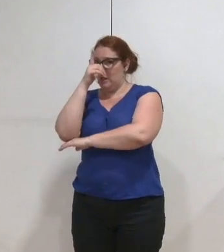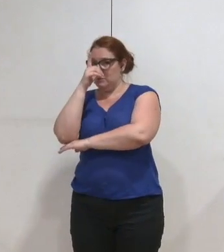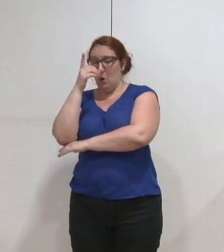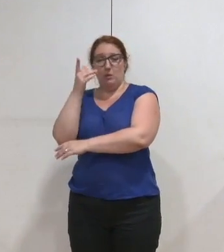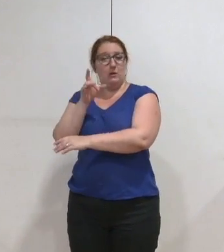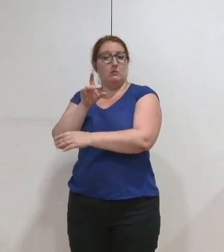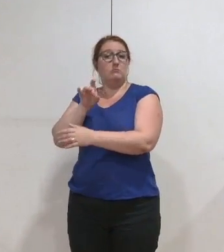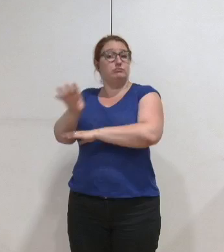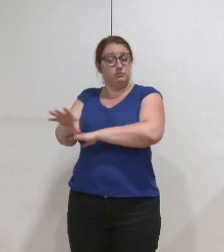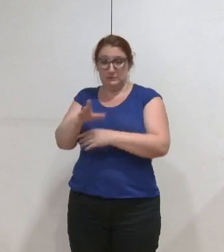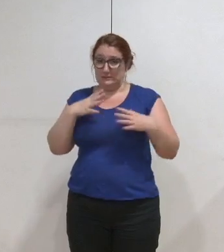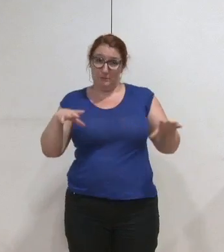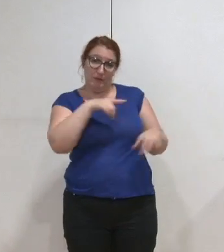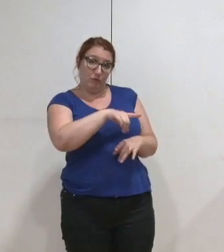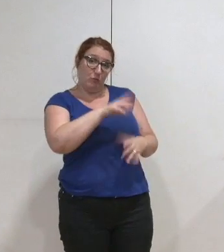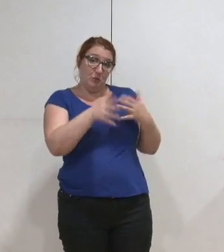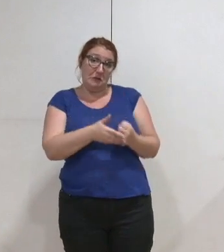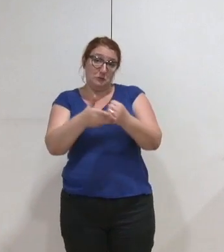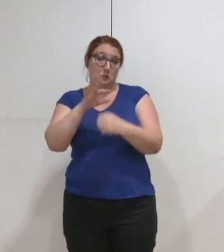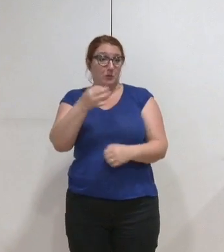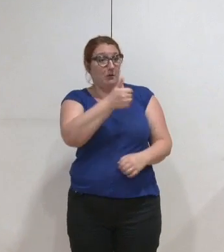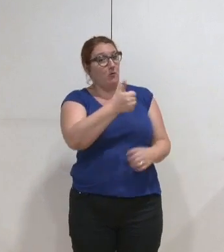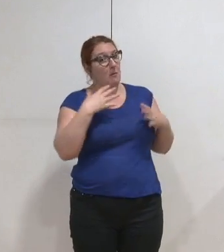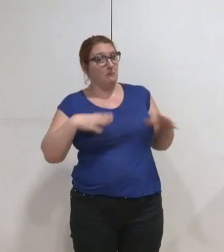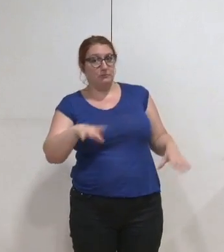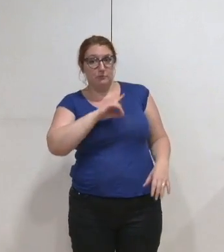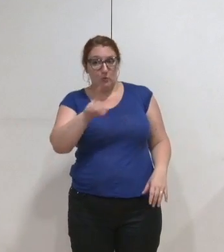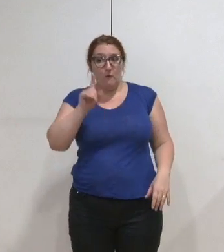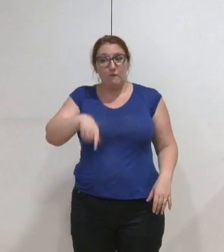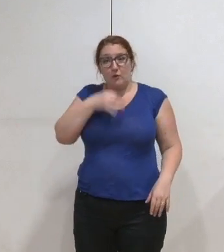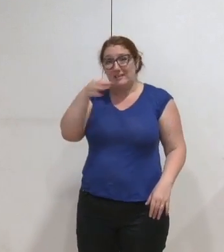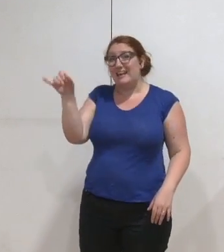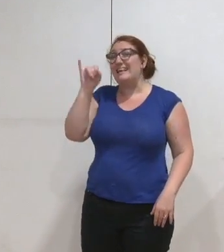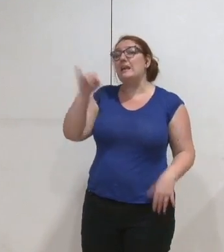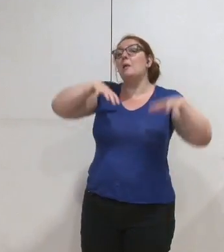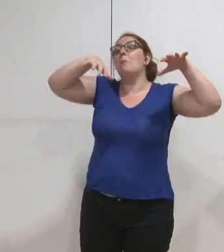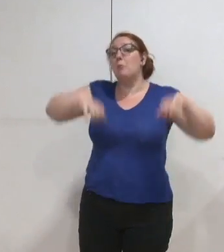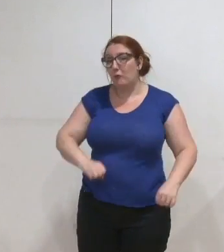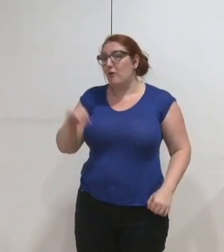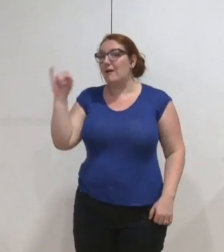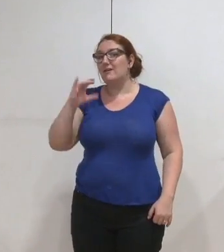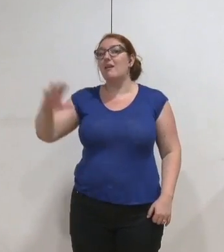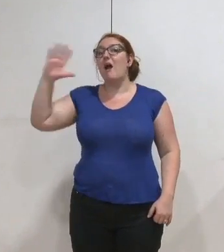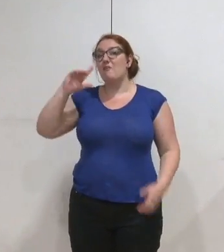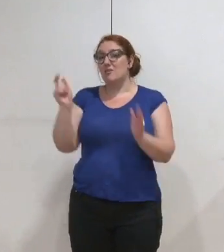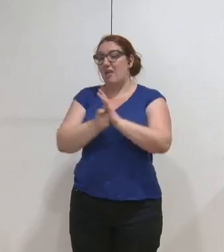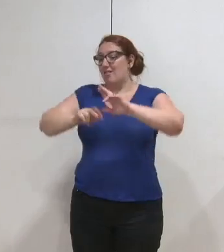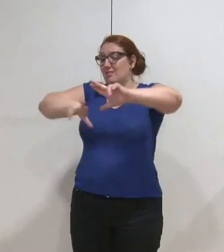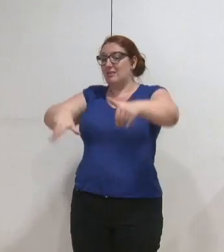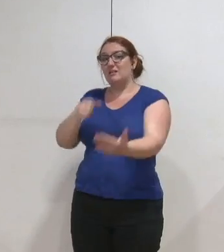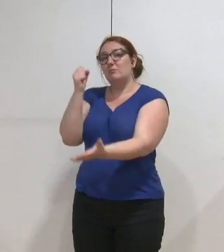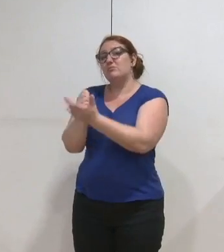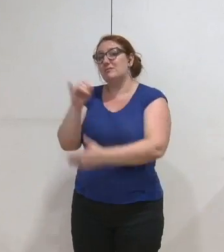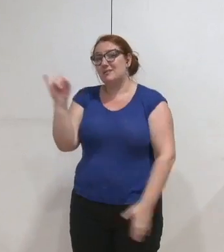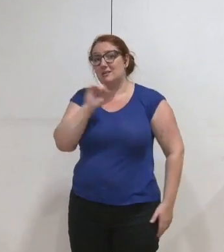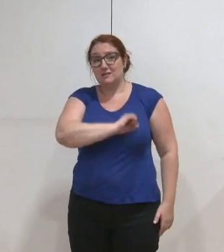soutenu mais ce n'est quand même pas vous qui l'avez fait il faut le dire qui était au pouvoir lorsque nous avons signer ces traité je